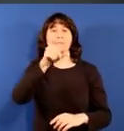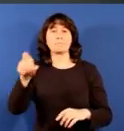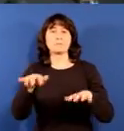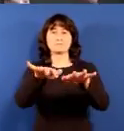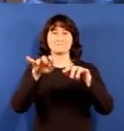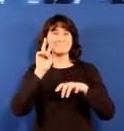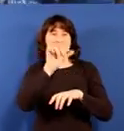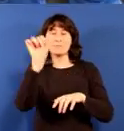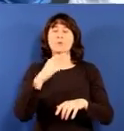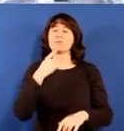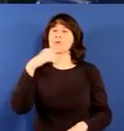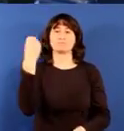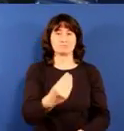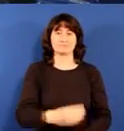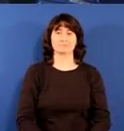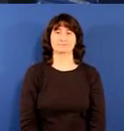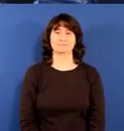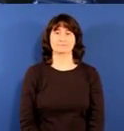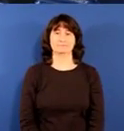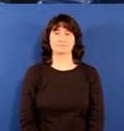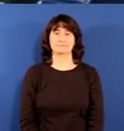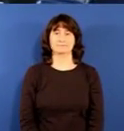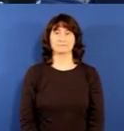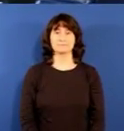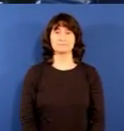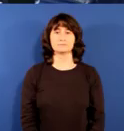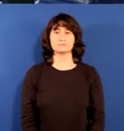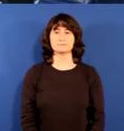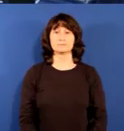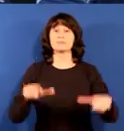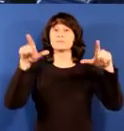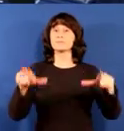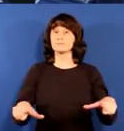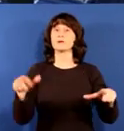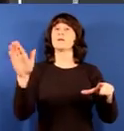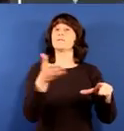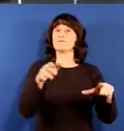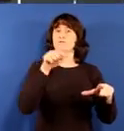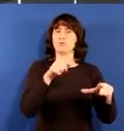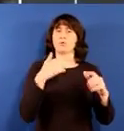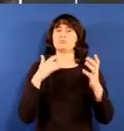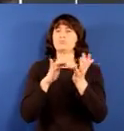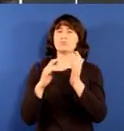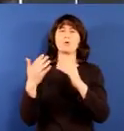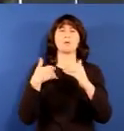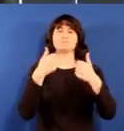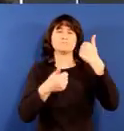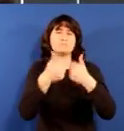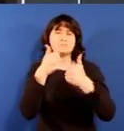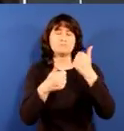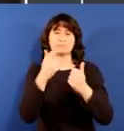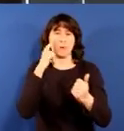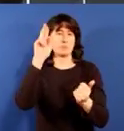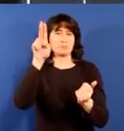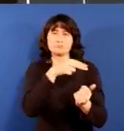dagokionez, nabarmendu behar da esku pilotako 20 jaialdi eta palako 33 partida antolatu direla. Datu horiek